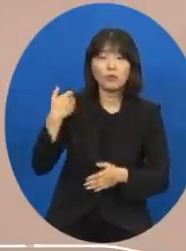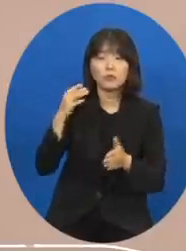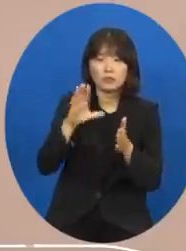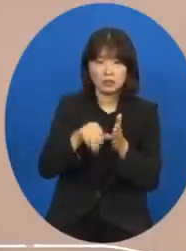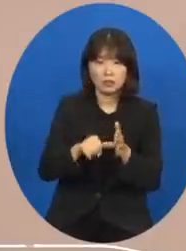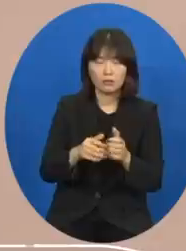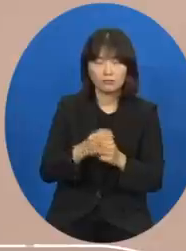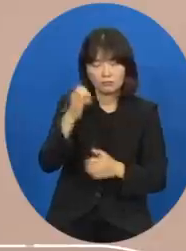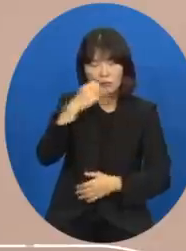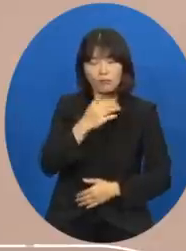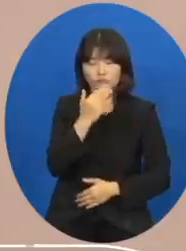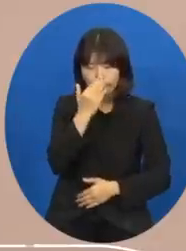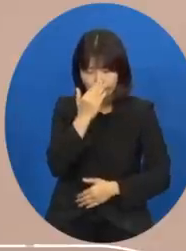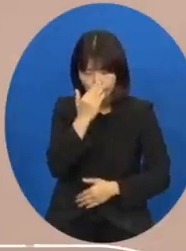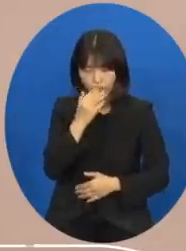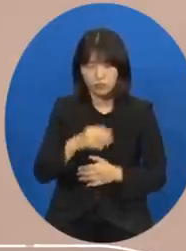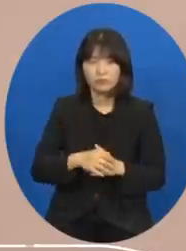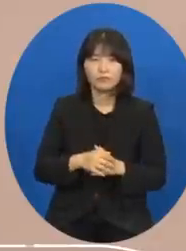그냥 착하고